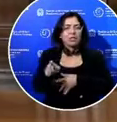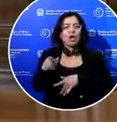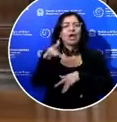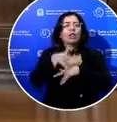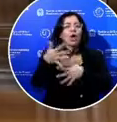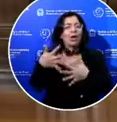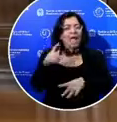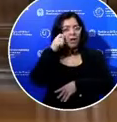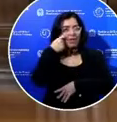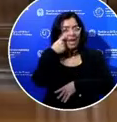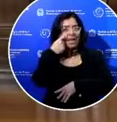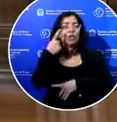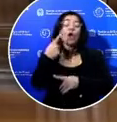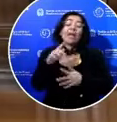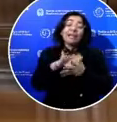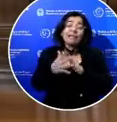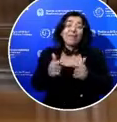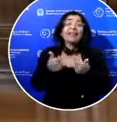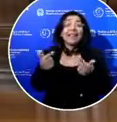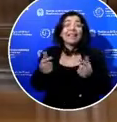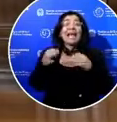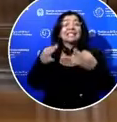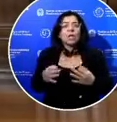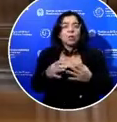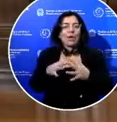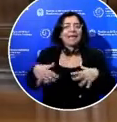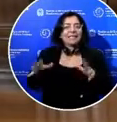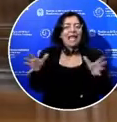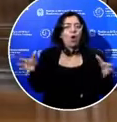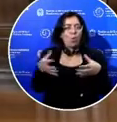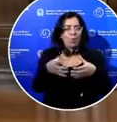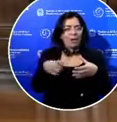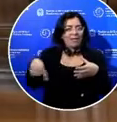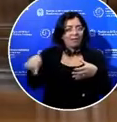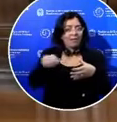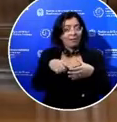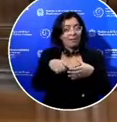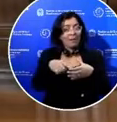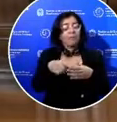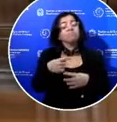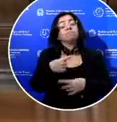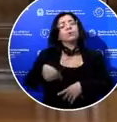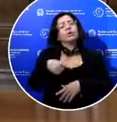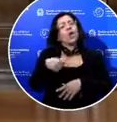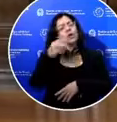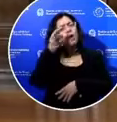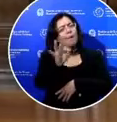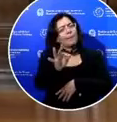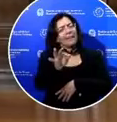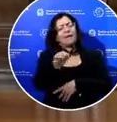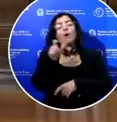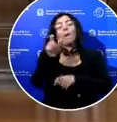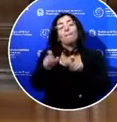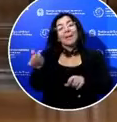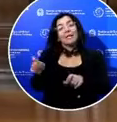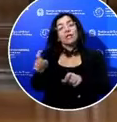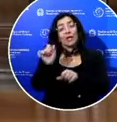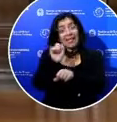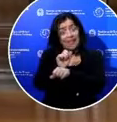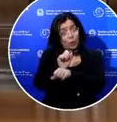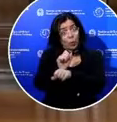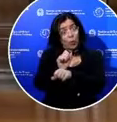favorire la sicurezza collettiva. Se il nostro compito è cercare di accompagnare i detenuti con problemi di